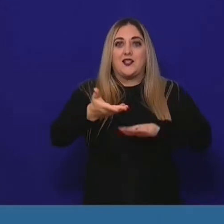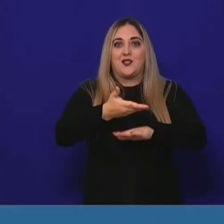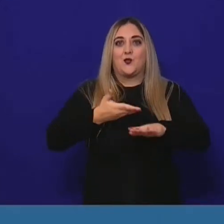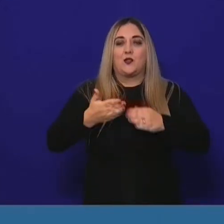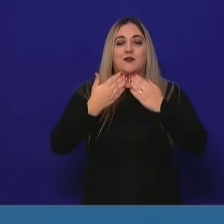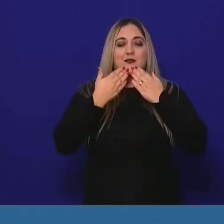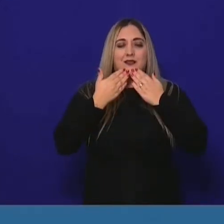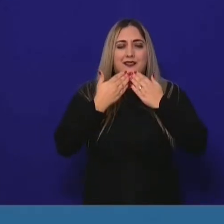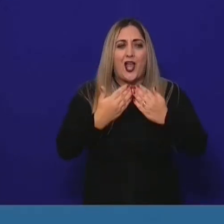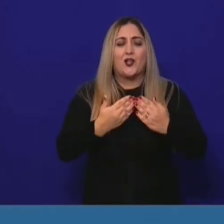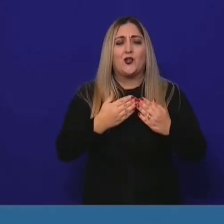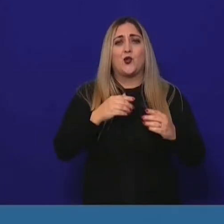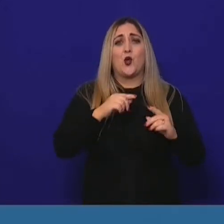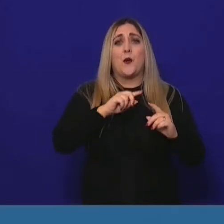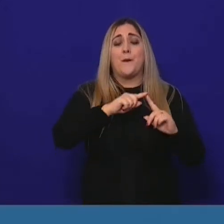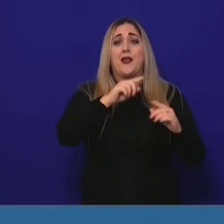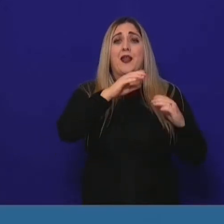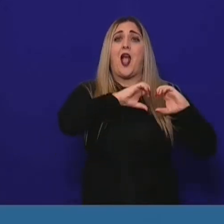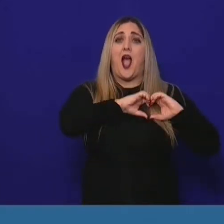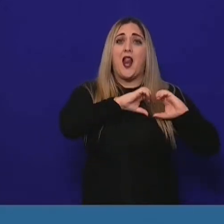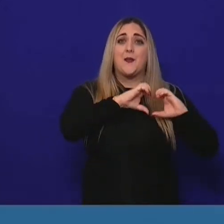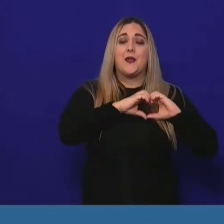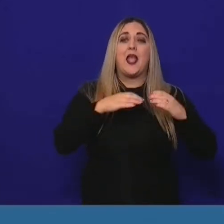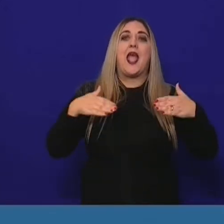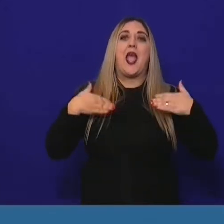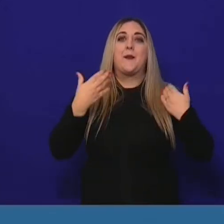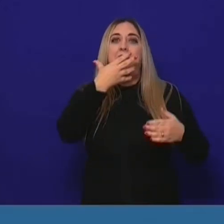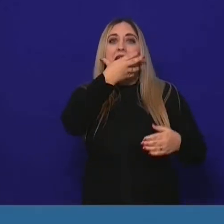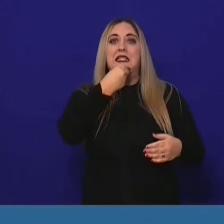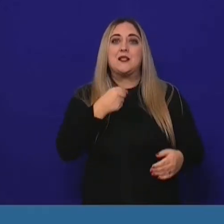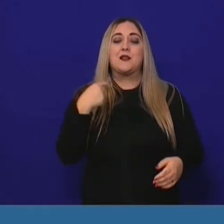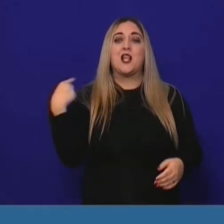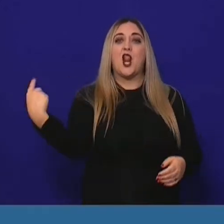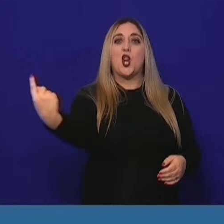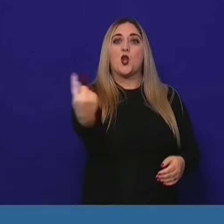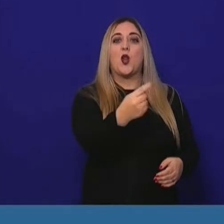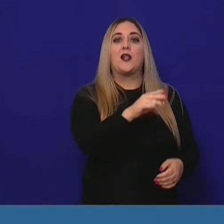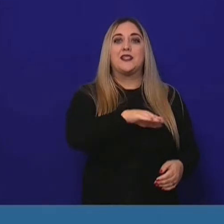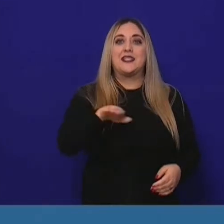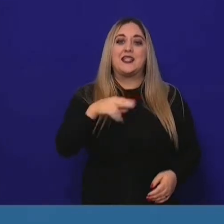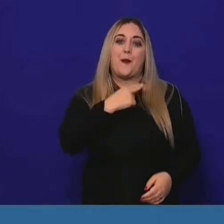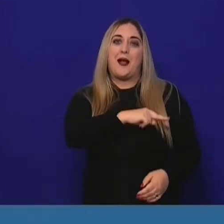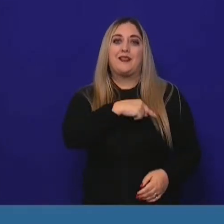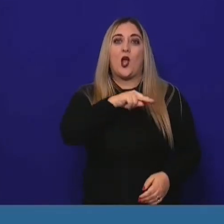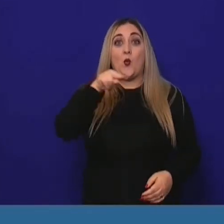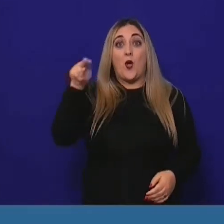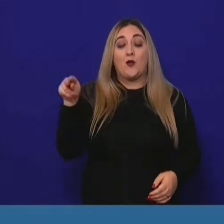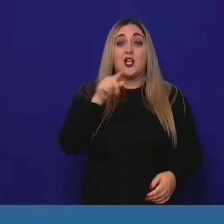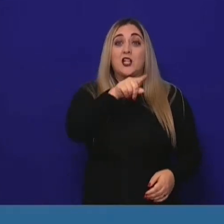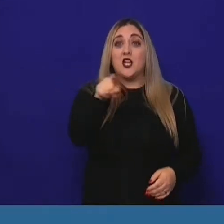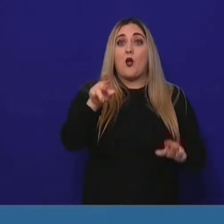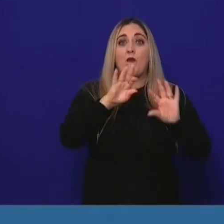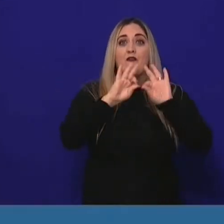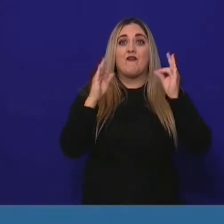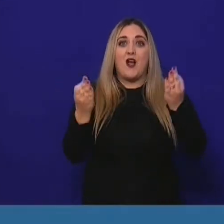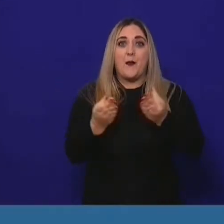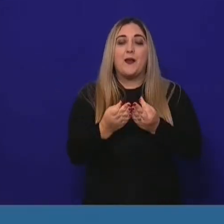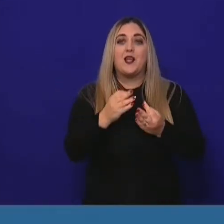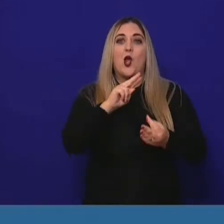ħafna nies. Nixtieq nawgura l-miliet tajjeb l-poplu Malti kollu, għawċi, lilkom,